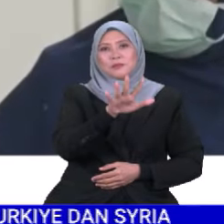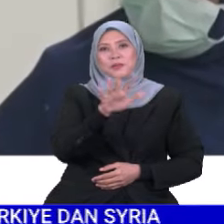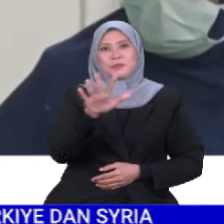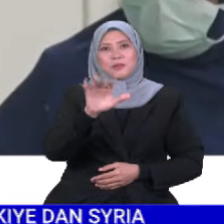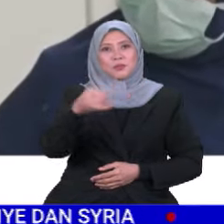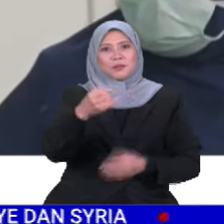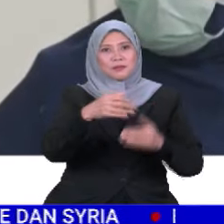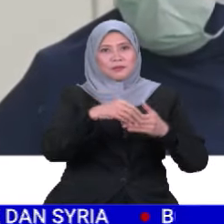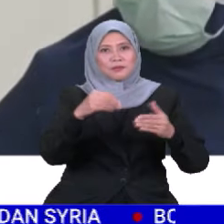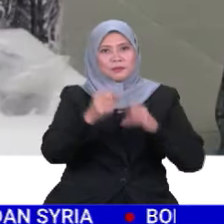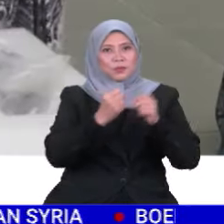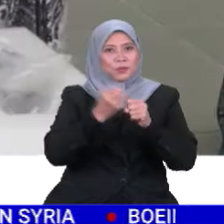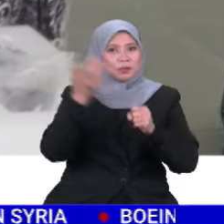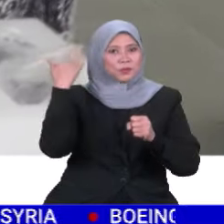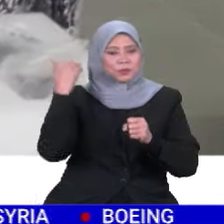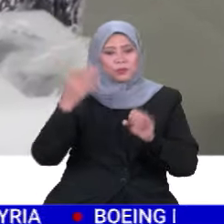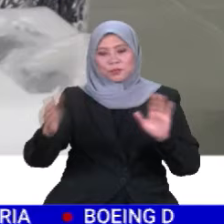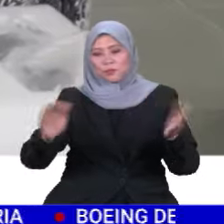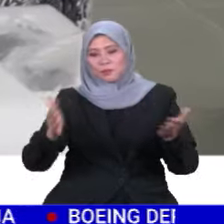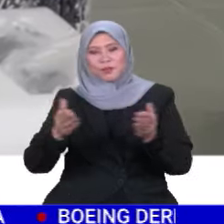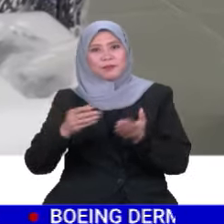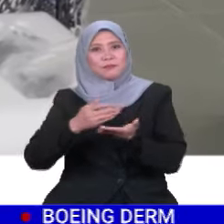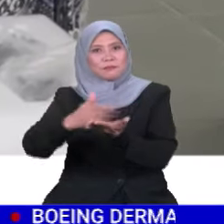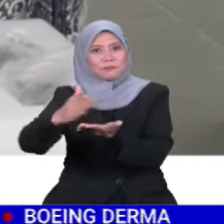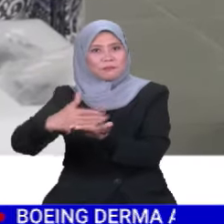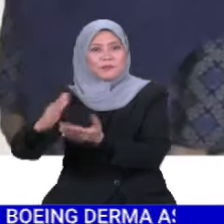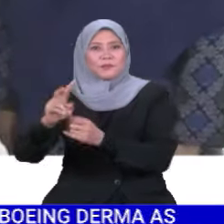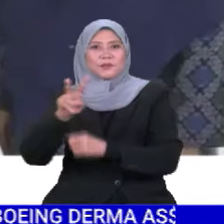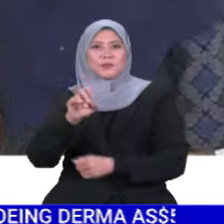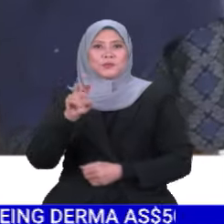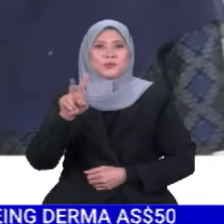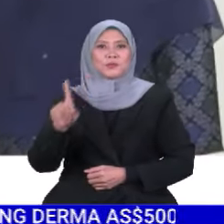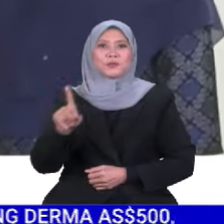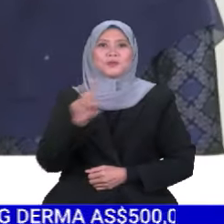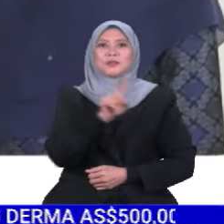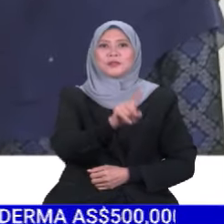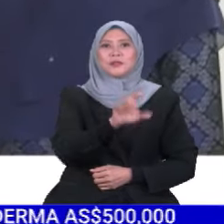RM155 juta tahun lalu berbanding agihan pada 2021 sebanyak